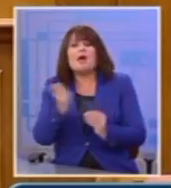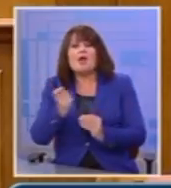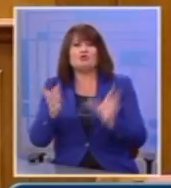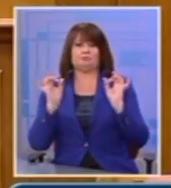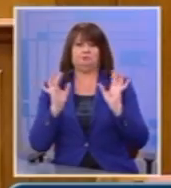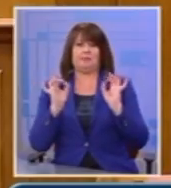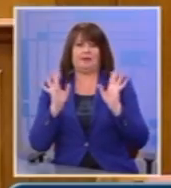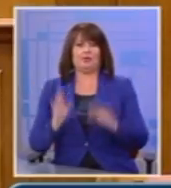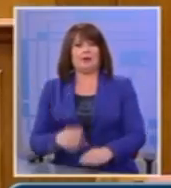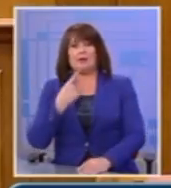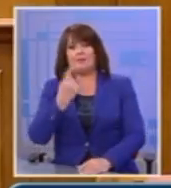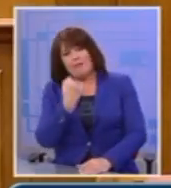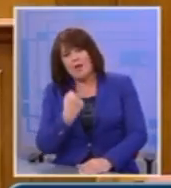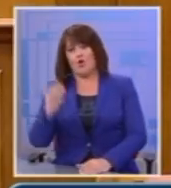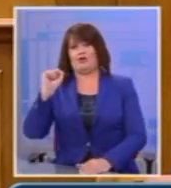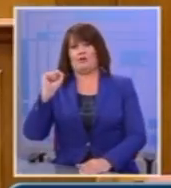Το αρνηθήκαμε.